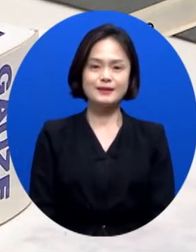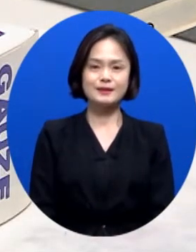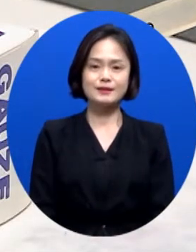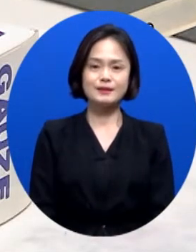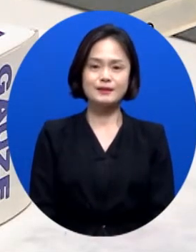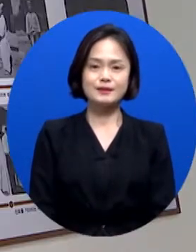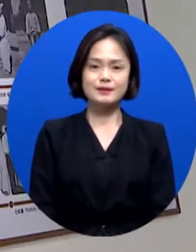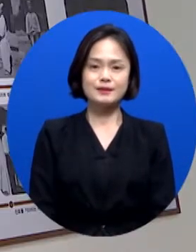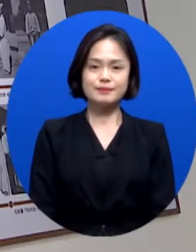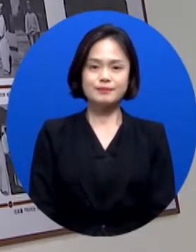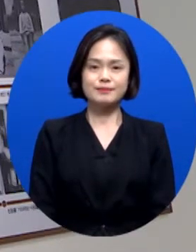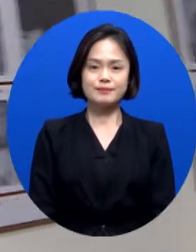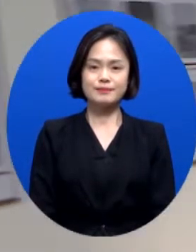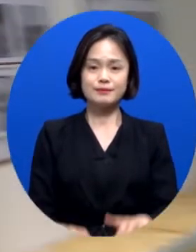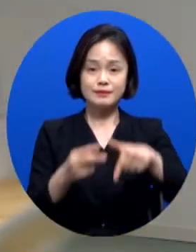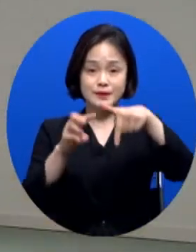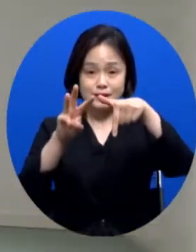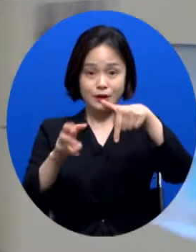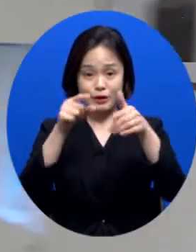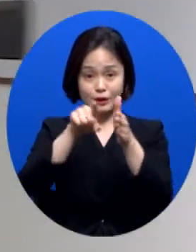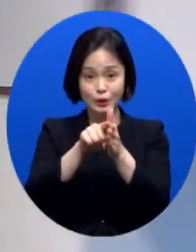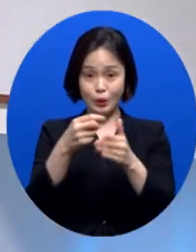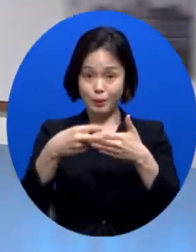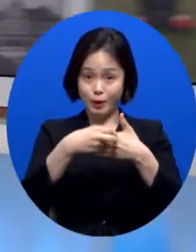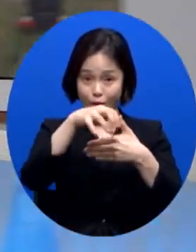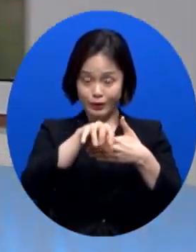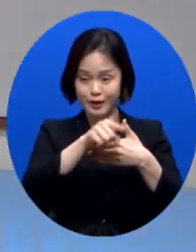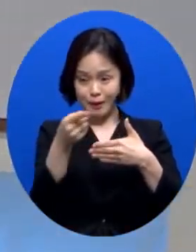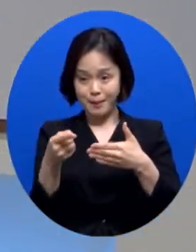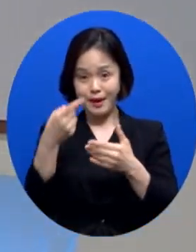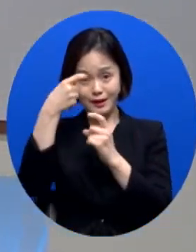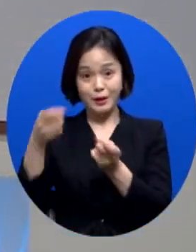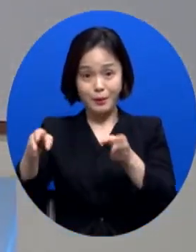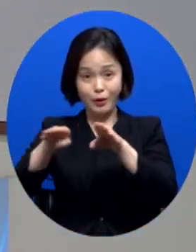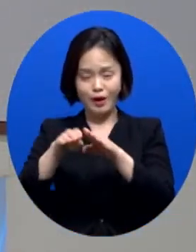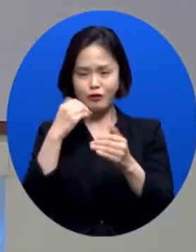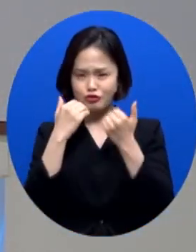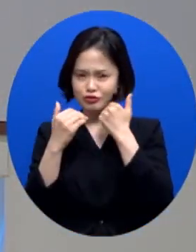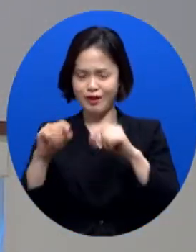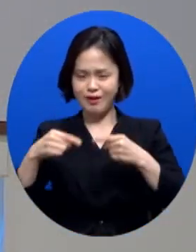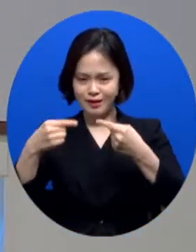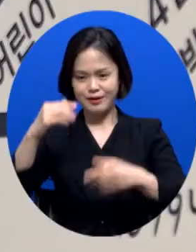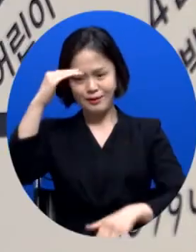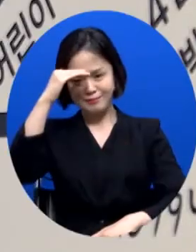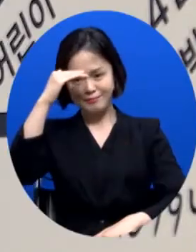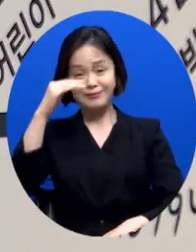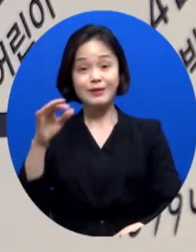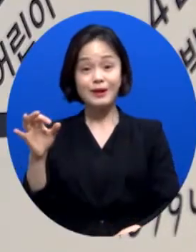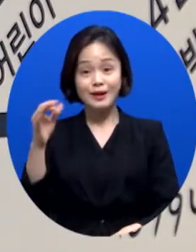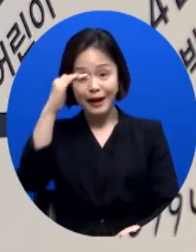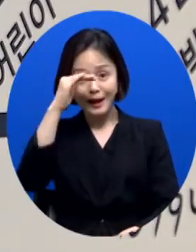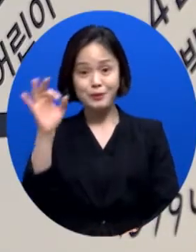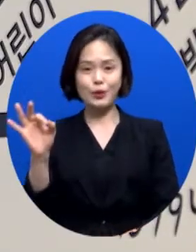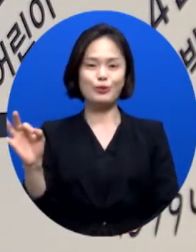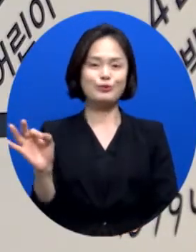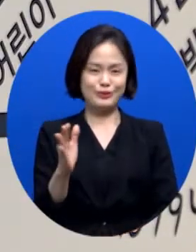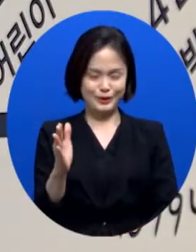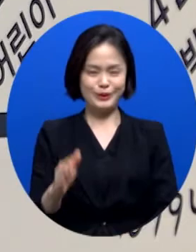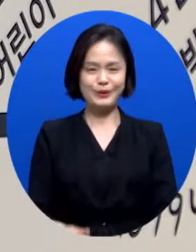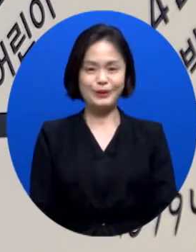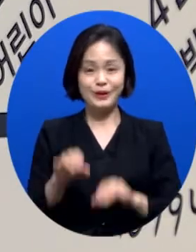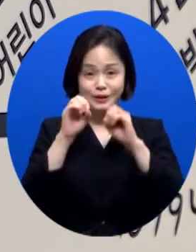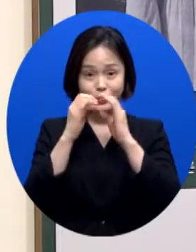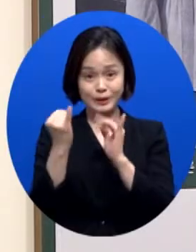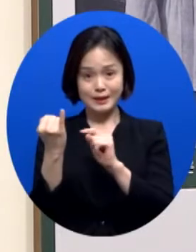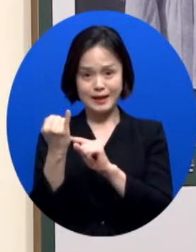있습니다. 인천기독병원은 기념관을 누구나 관람할 수 있도록 무료로 운영하고 선교사들의 삶과 사역,